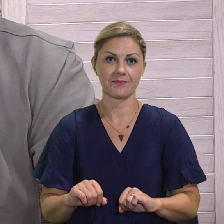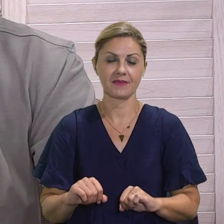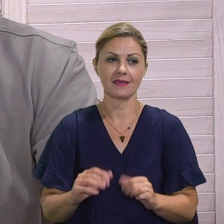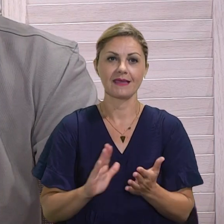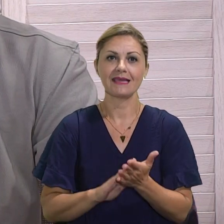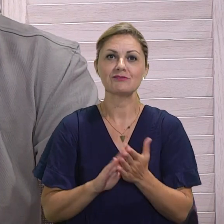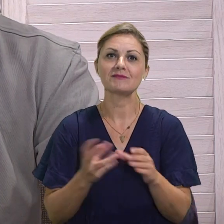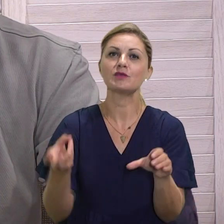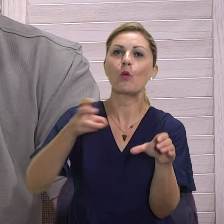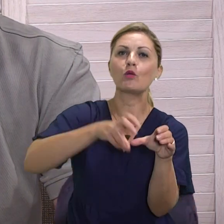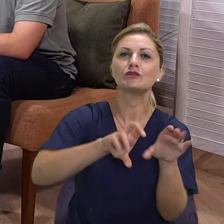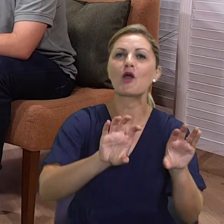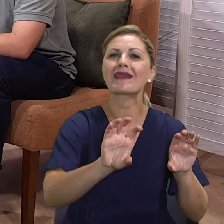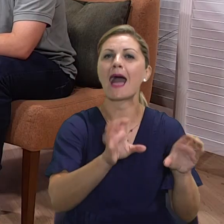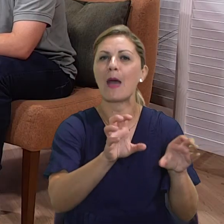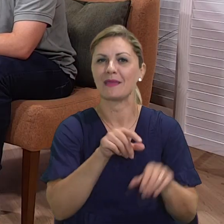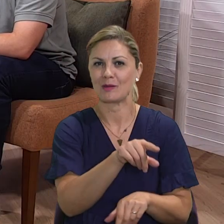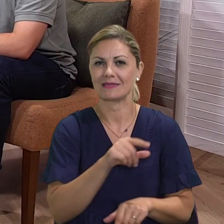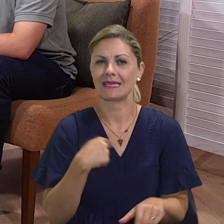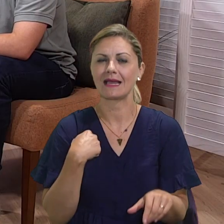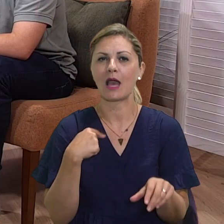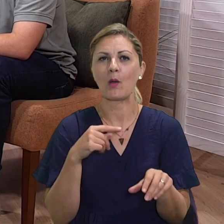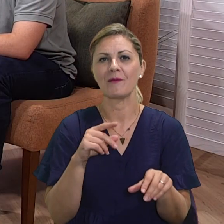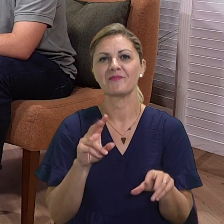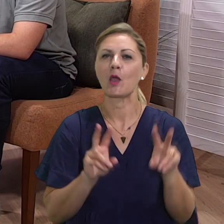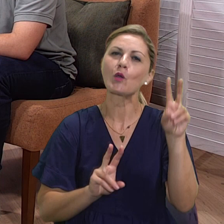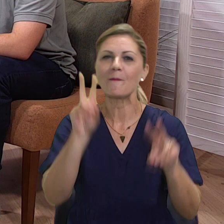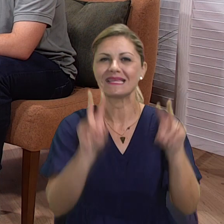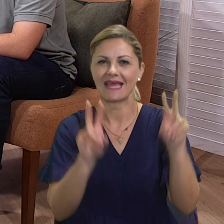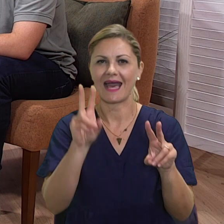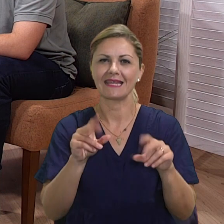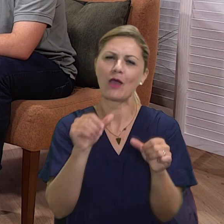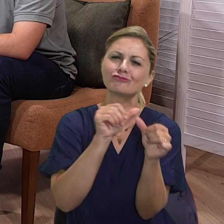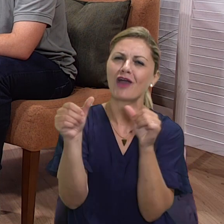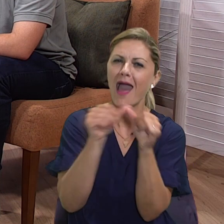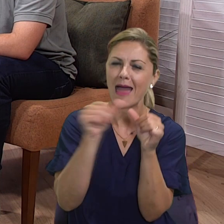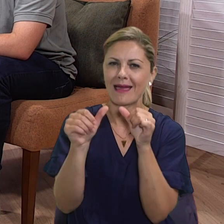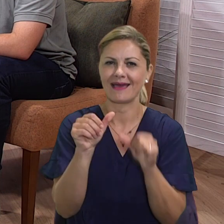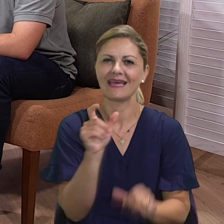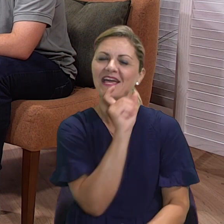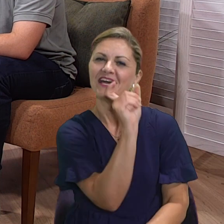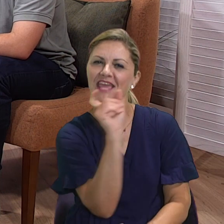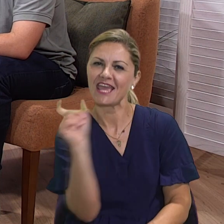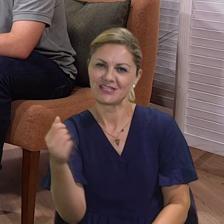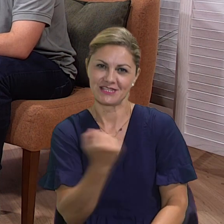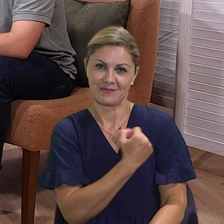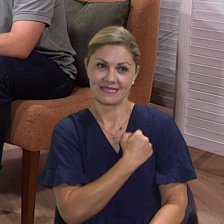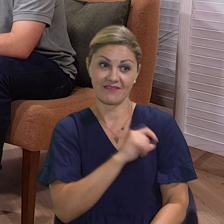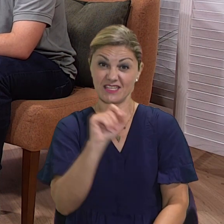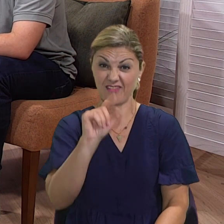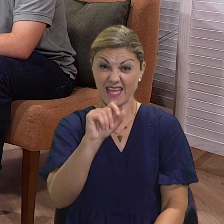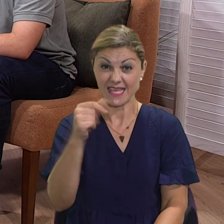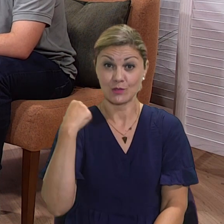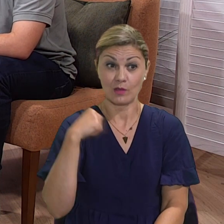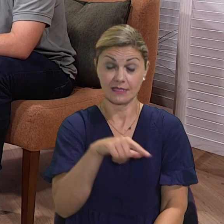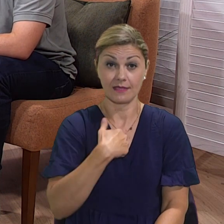onda me s jedne radio postaje su me zvali da bili tu komentira i onda u toj jednoj humorističkoj emisiji na toj radio postaje već